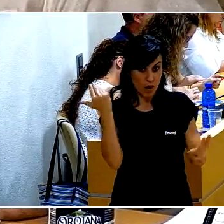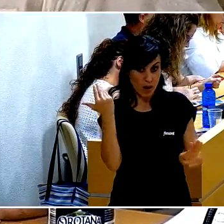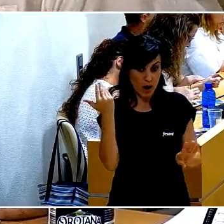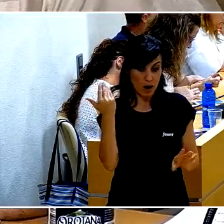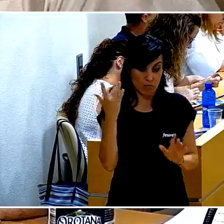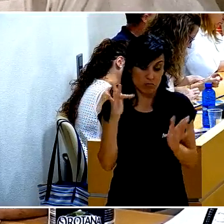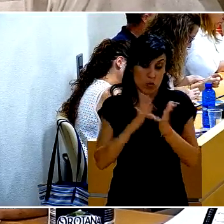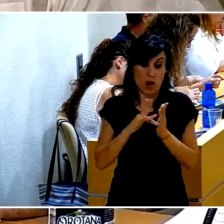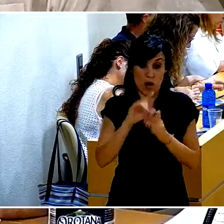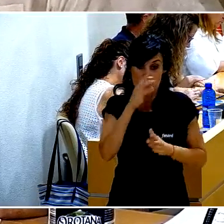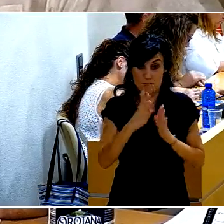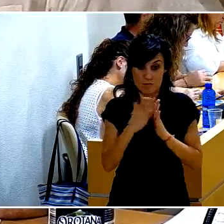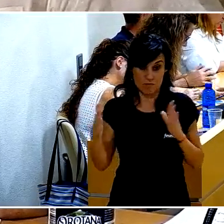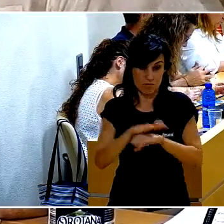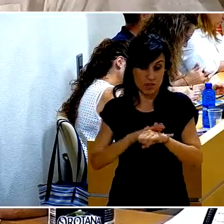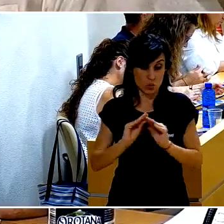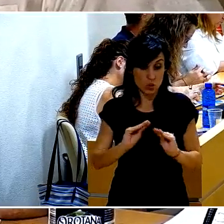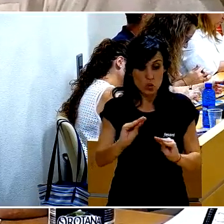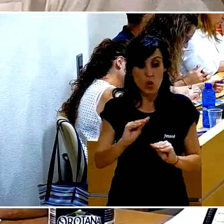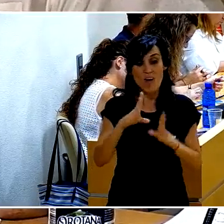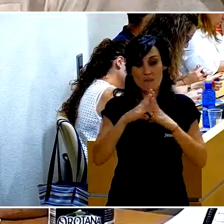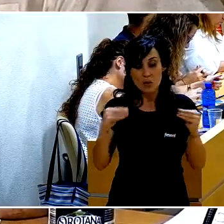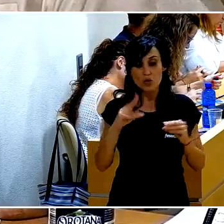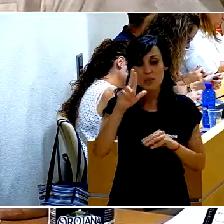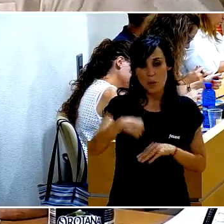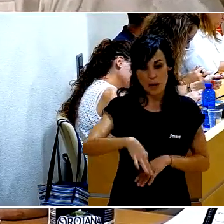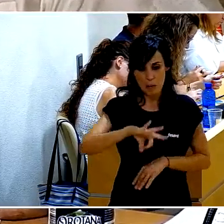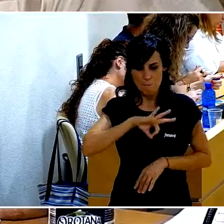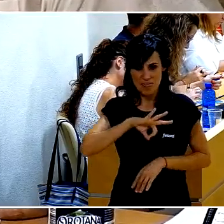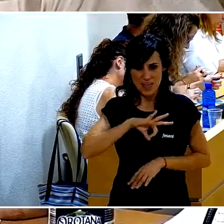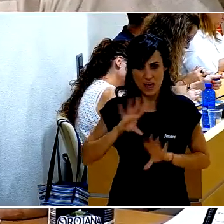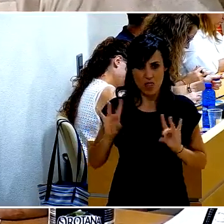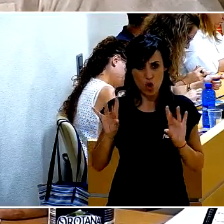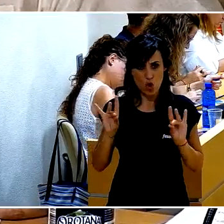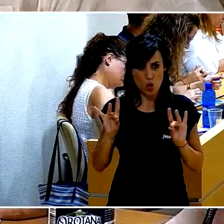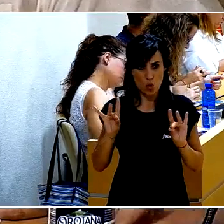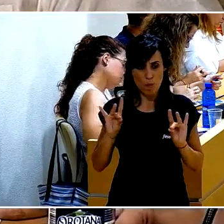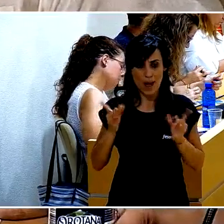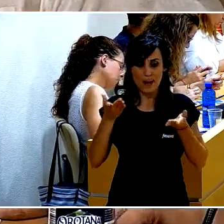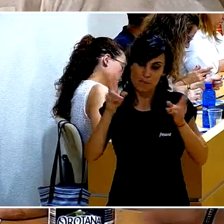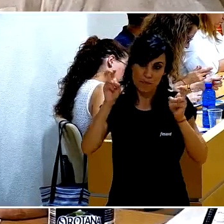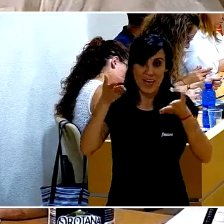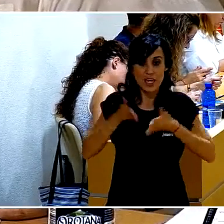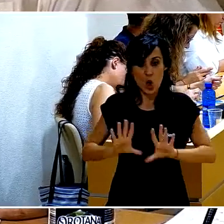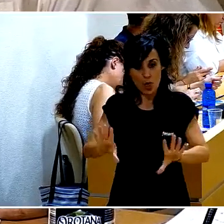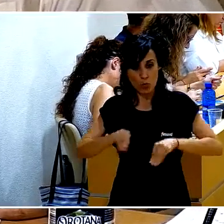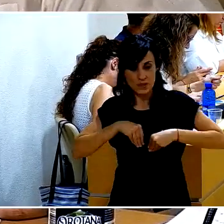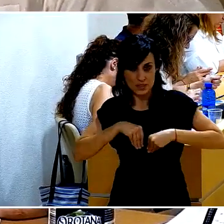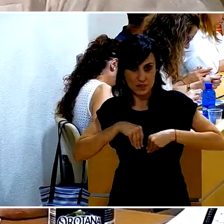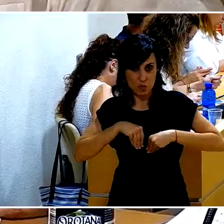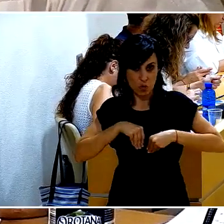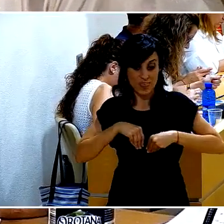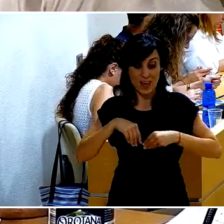aquesta legislatura la Vall d'Uxó s'ha retirat la medalla d'or a la distinció de fill adoptiu de la ciutat a